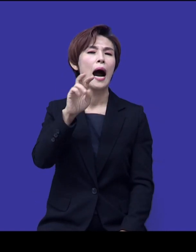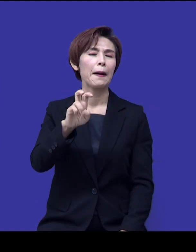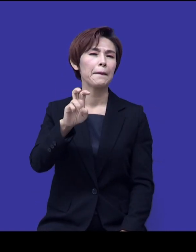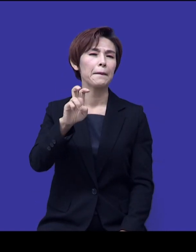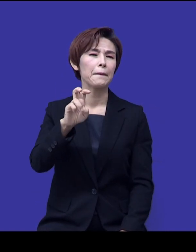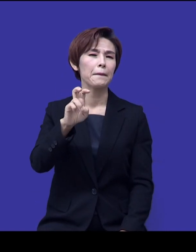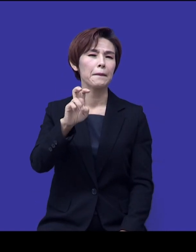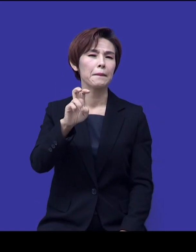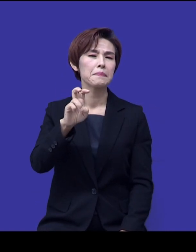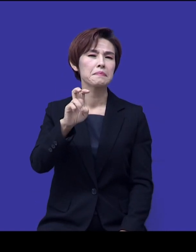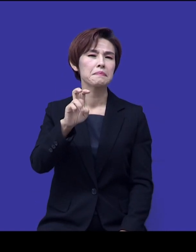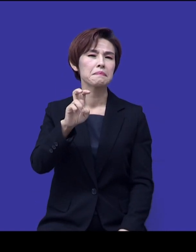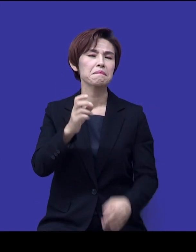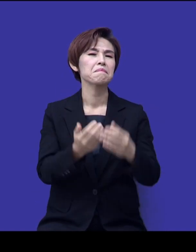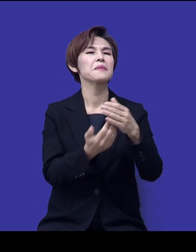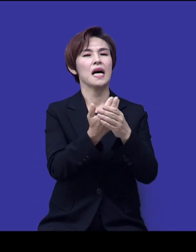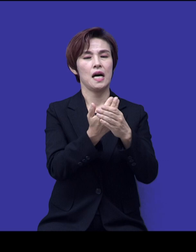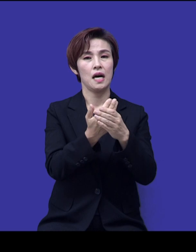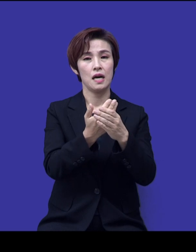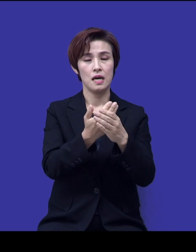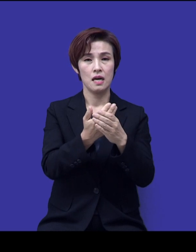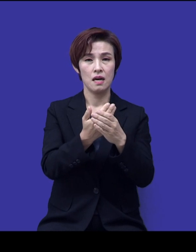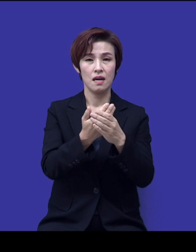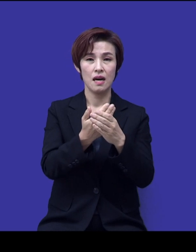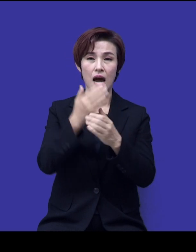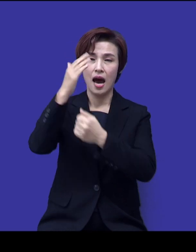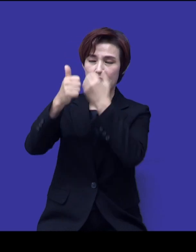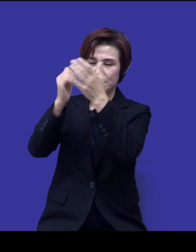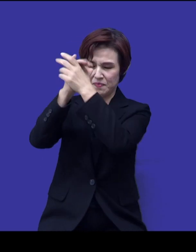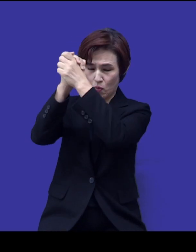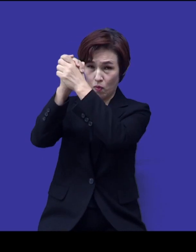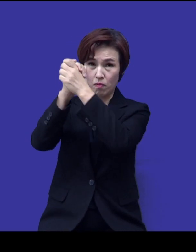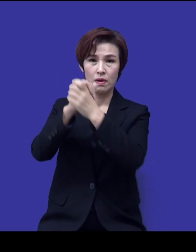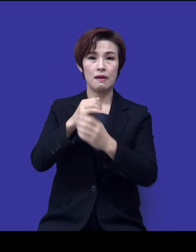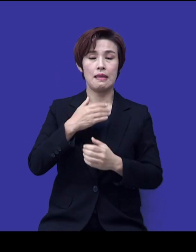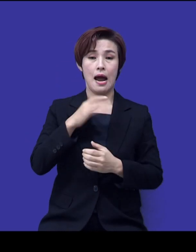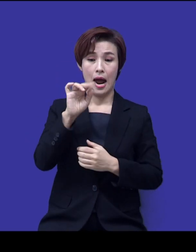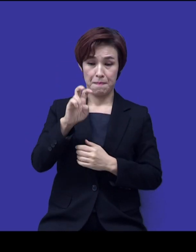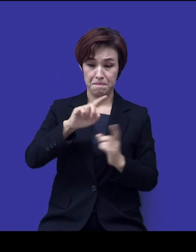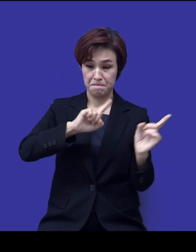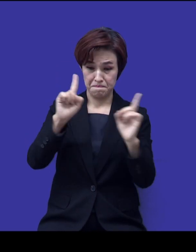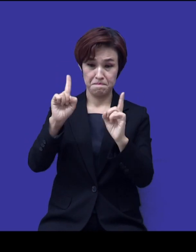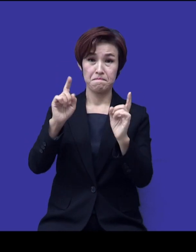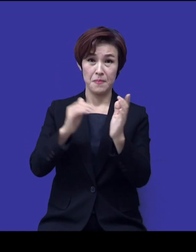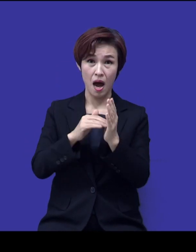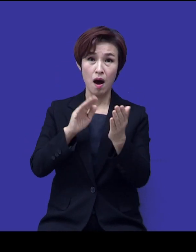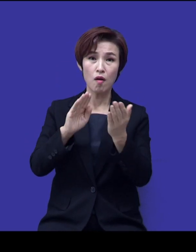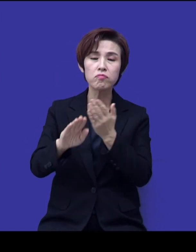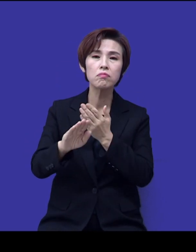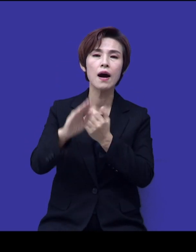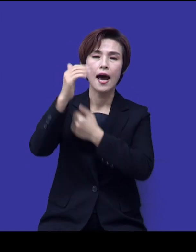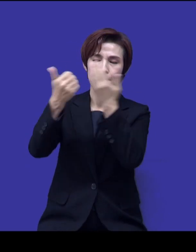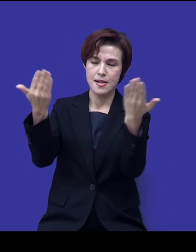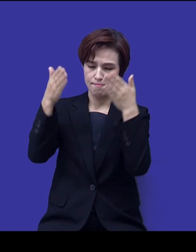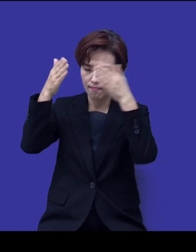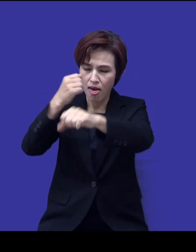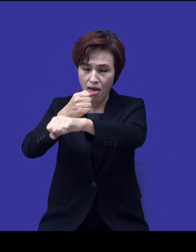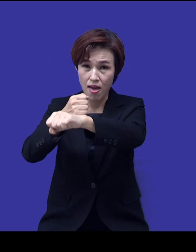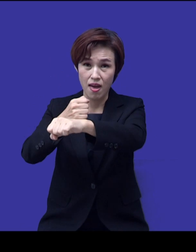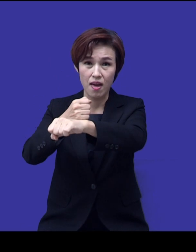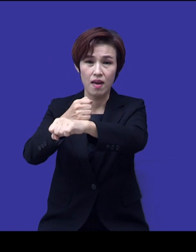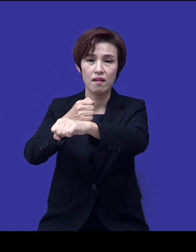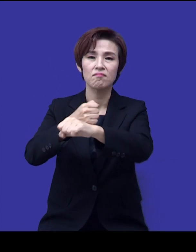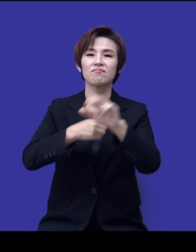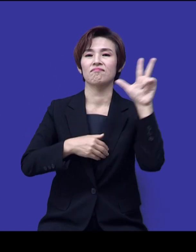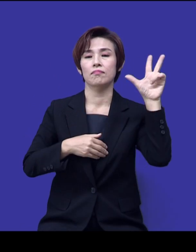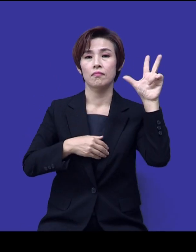이런 서원을 했답니다. 내가 만약에 암에서 회복되면 하나님께 일을 하나님 일을 하겠습니다. 그래서 회복이 되고 나서 지금은 목사님이